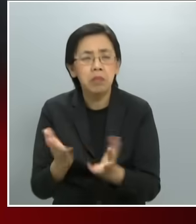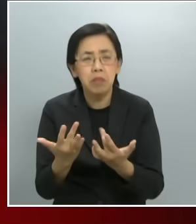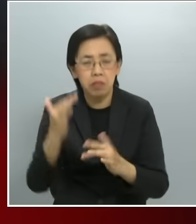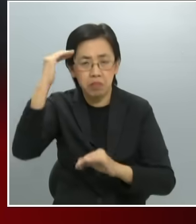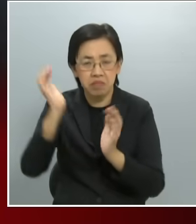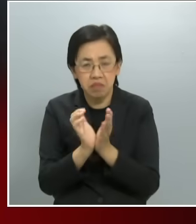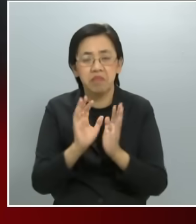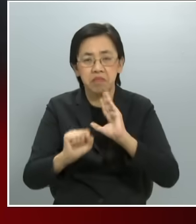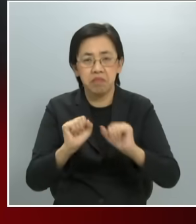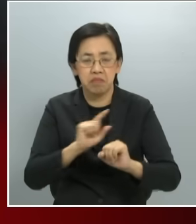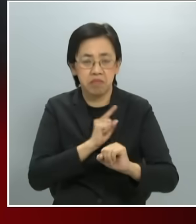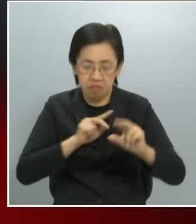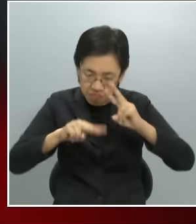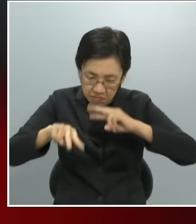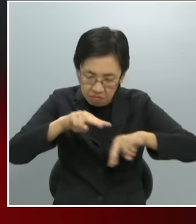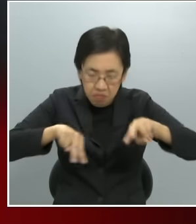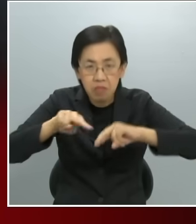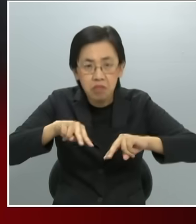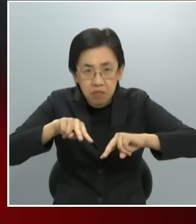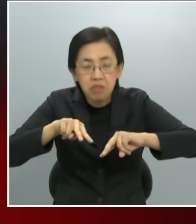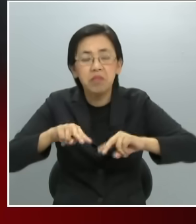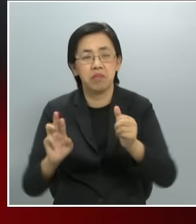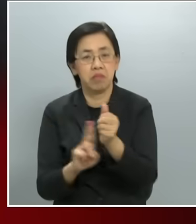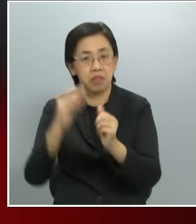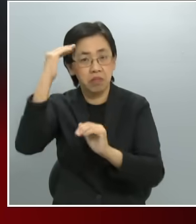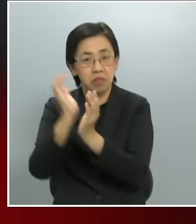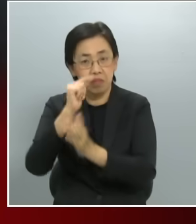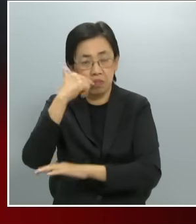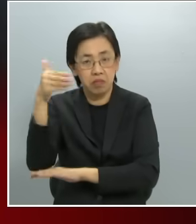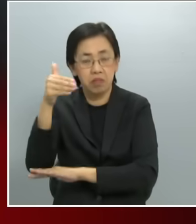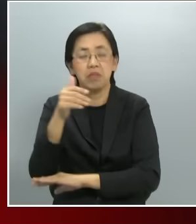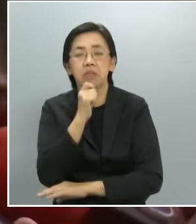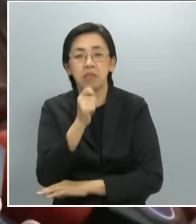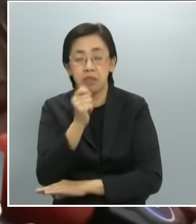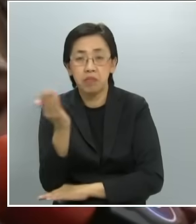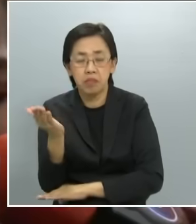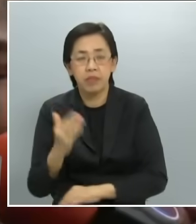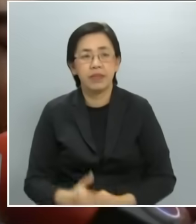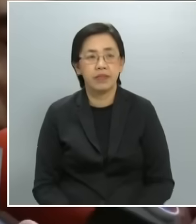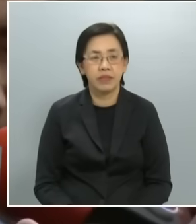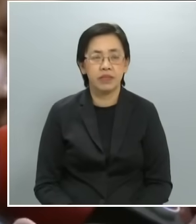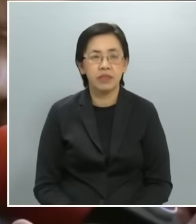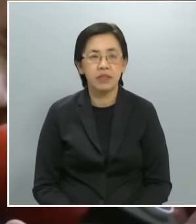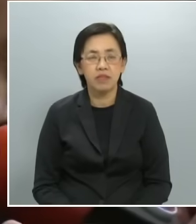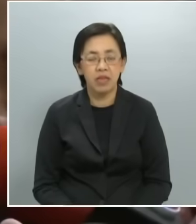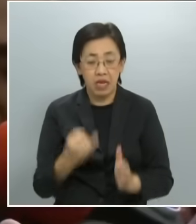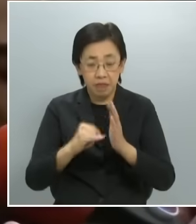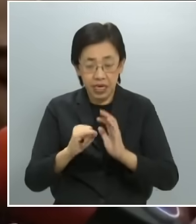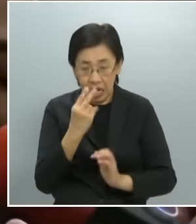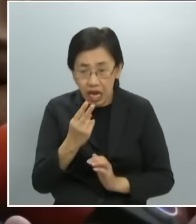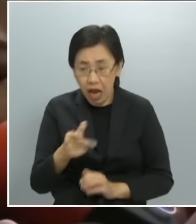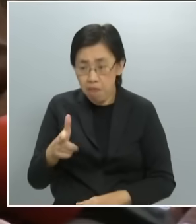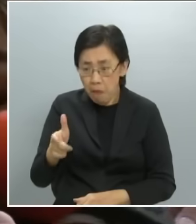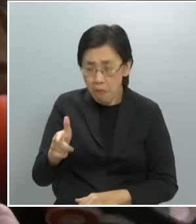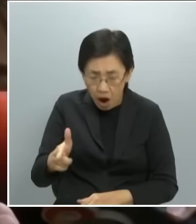กองปราบฝั่งเสียงของพลตำรวจเอกสุรเชษฐ์หักพาลค่ะความผิดซึ่งหน้าเนี่ยตำรวจต้องทำหน้าที่